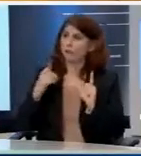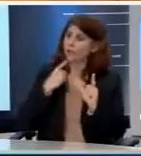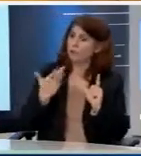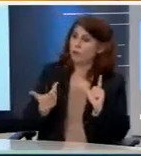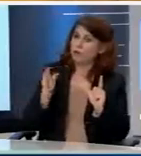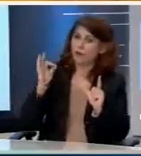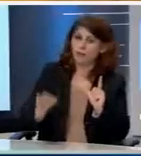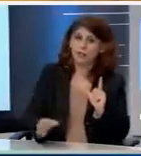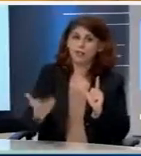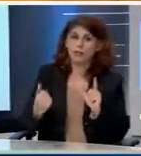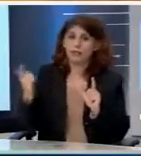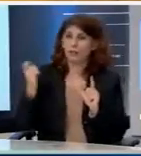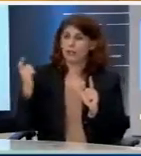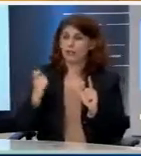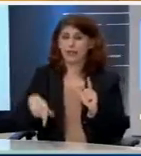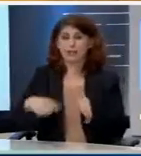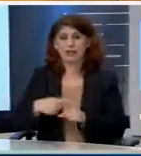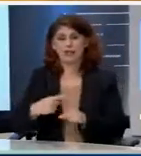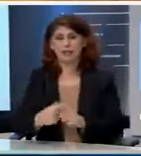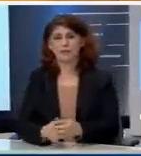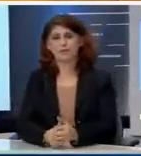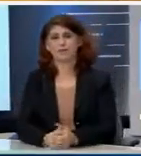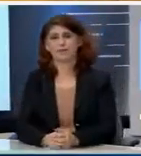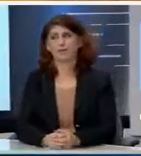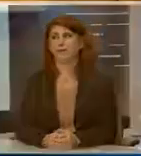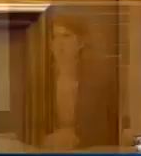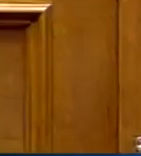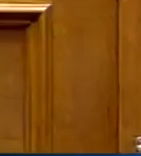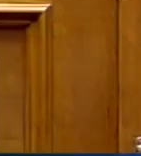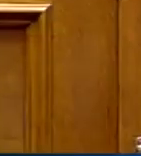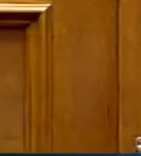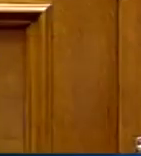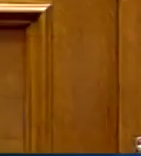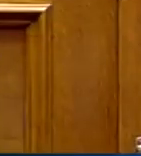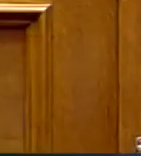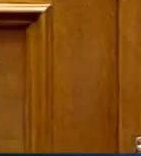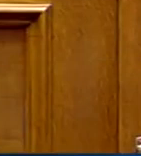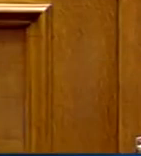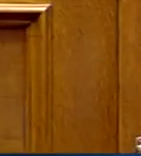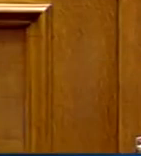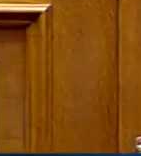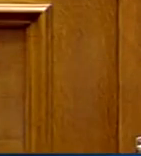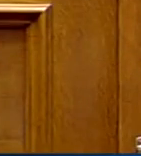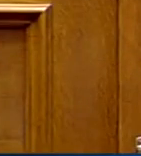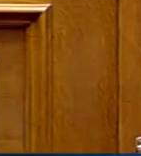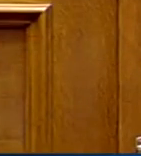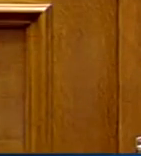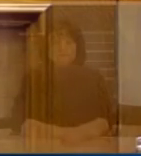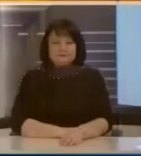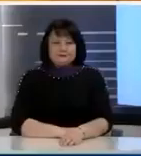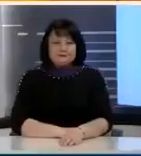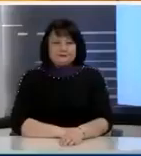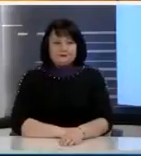πώς φτάσαμε να μην έχουν συντάξεις οι Έλληνες. Αν έκαναν πριν 20 χρόνια οι διοικητές των ταμείων αυτά που έκανε ο